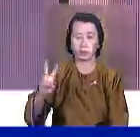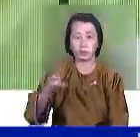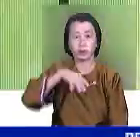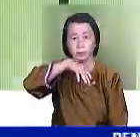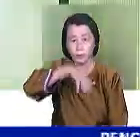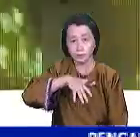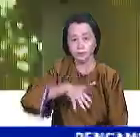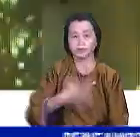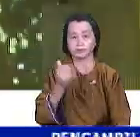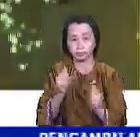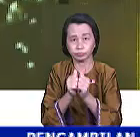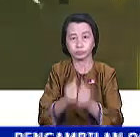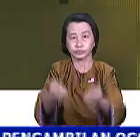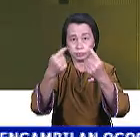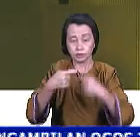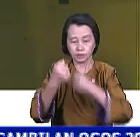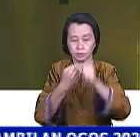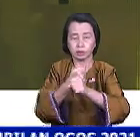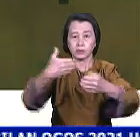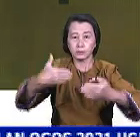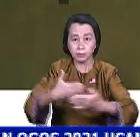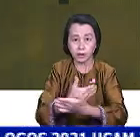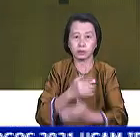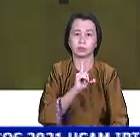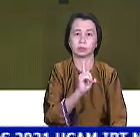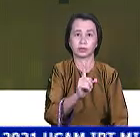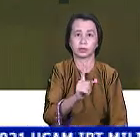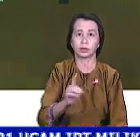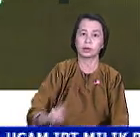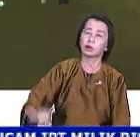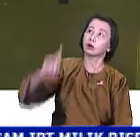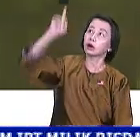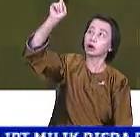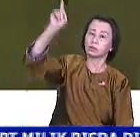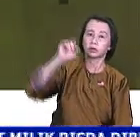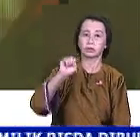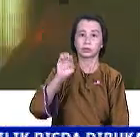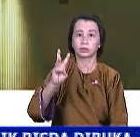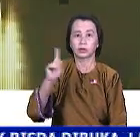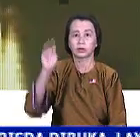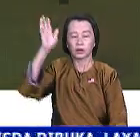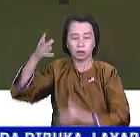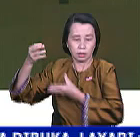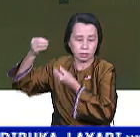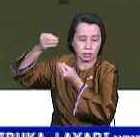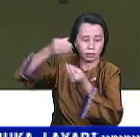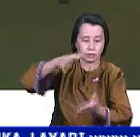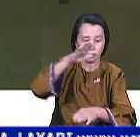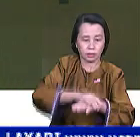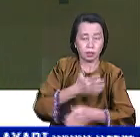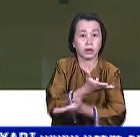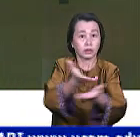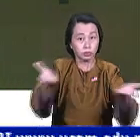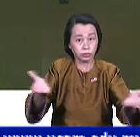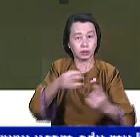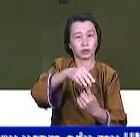Saya doakan dengan kedatangan tahun baru Islam ini, Allah Subhanahu wa taala akan mengurniakan ke atas kita semua,